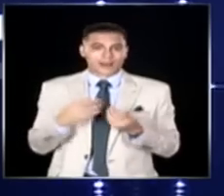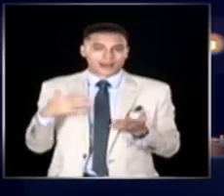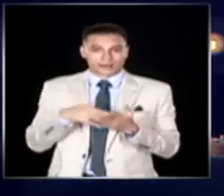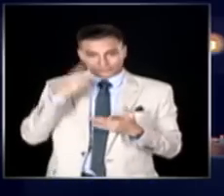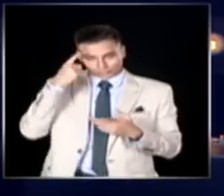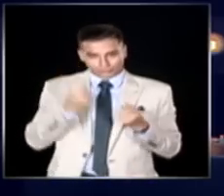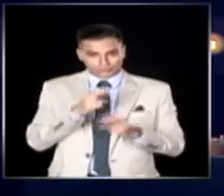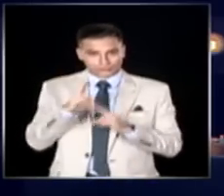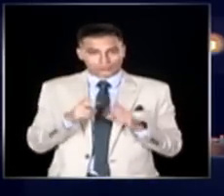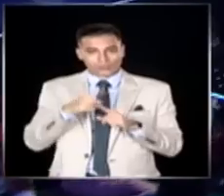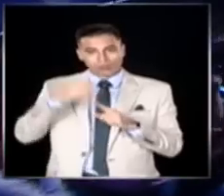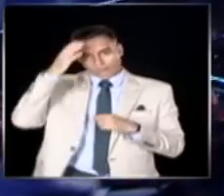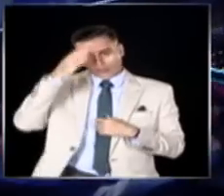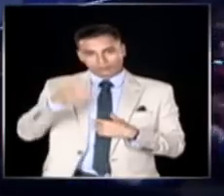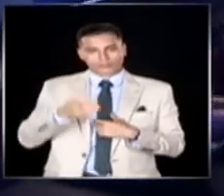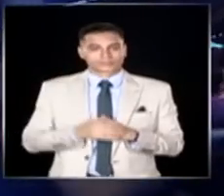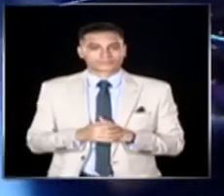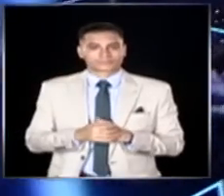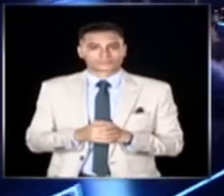تحت الضغط والعباقرة.